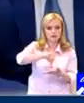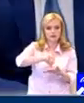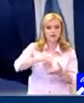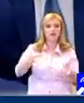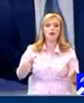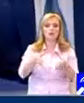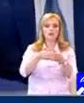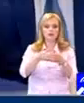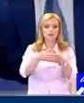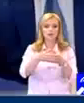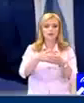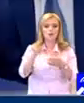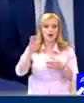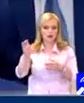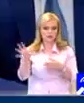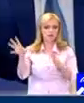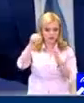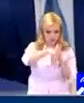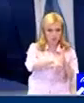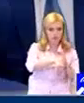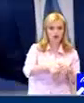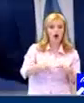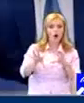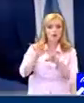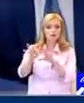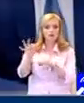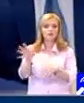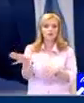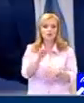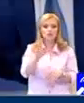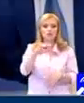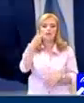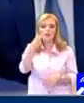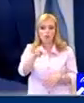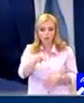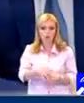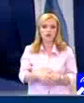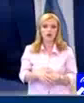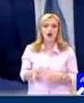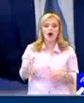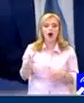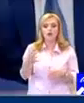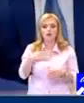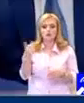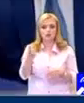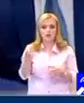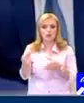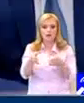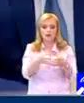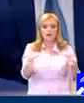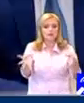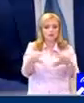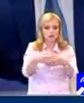Partidului Acțiune și Solidaritate? Vom selecta tot ce avem mai bun în garniturile partidilor noastre, vom apela și la societatea